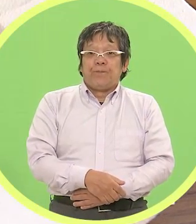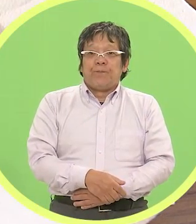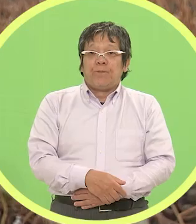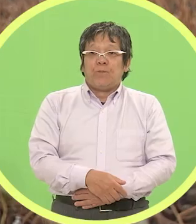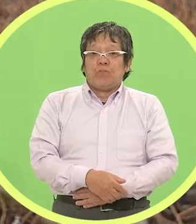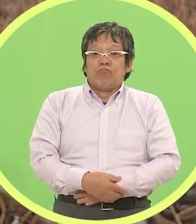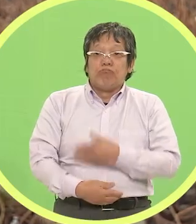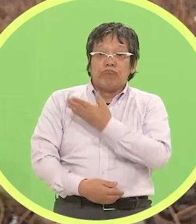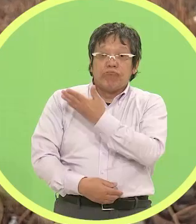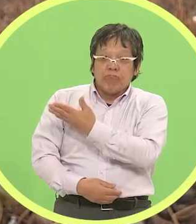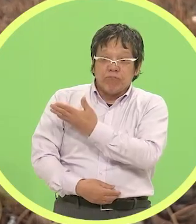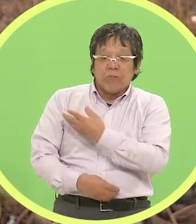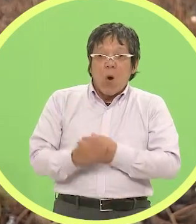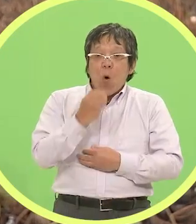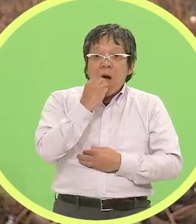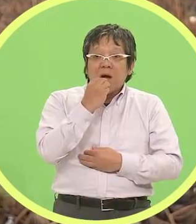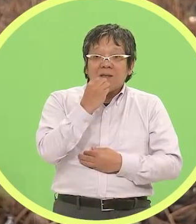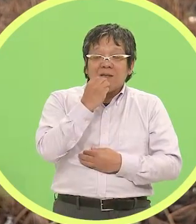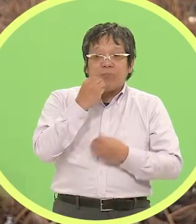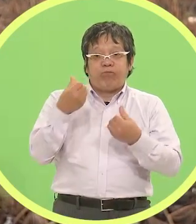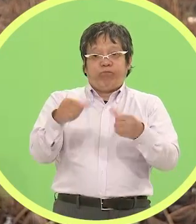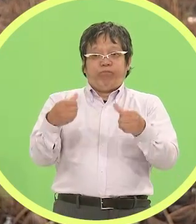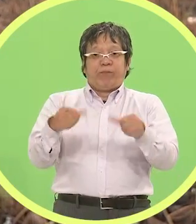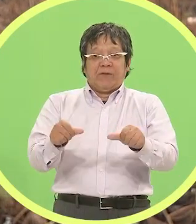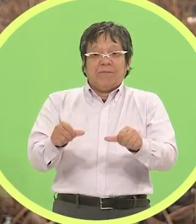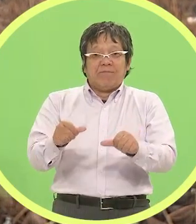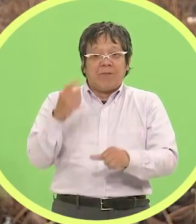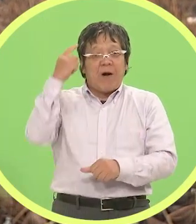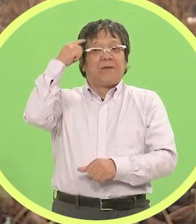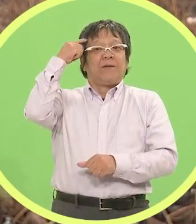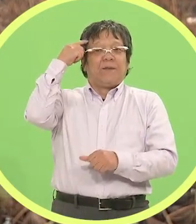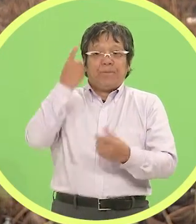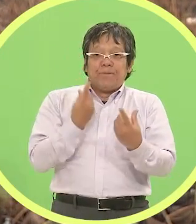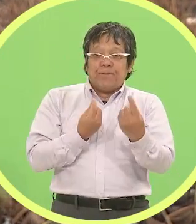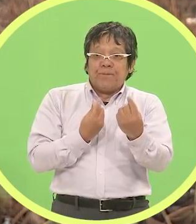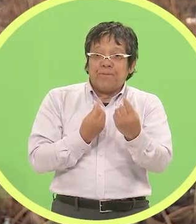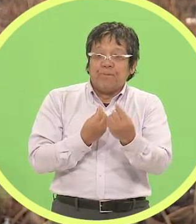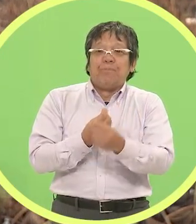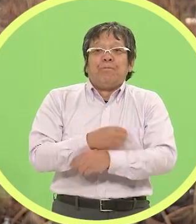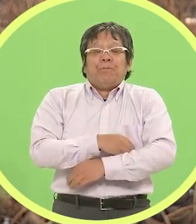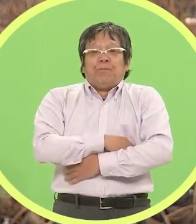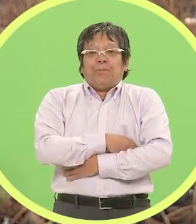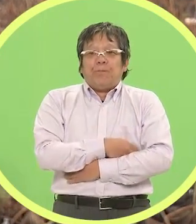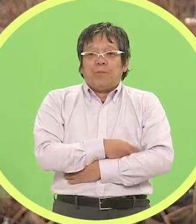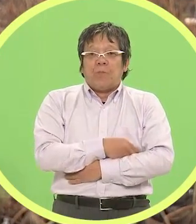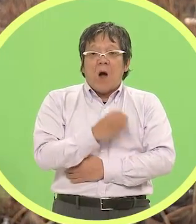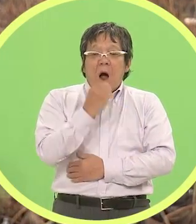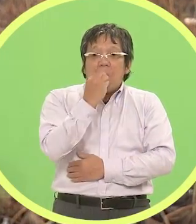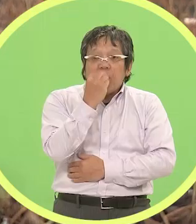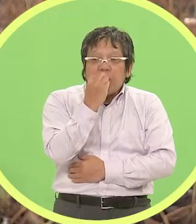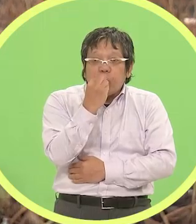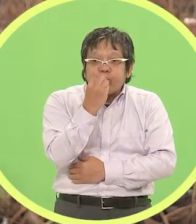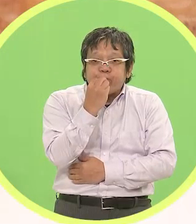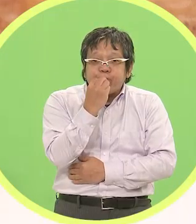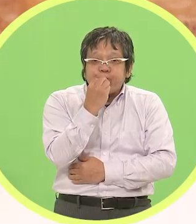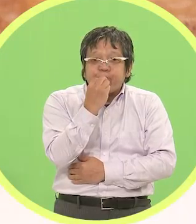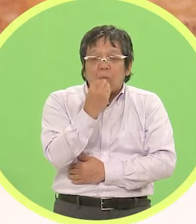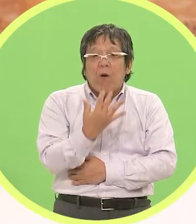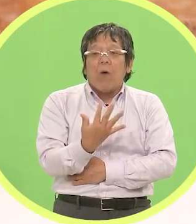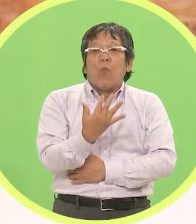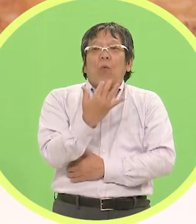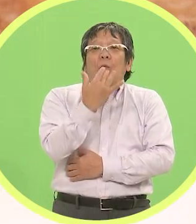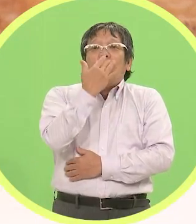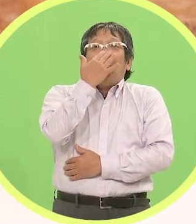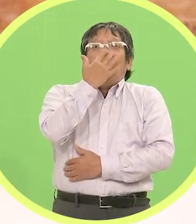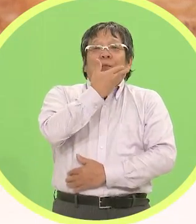スです。 こちらはこれレンコンのこれスナック感覚ですか。うん、あ、これはパリパリしてて、また香ばし